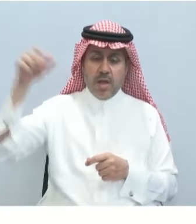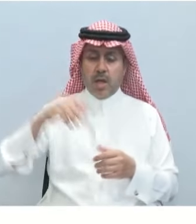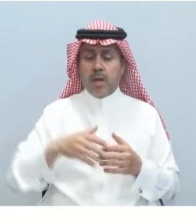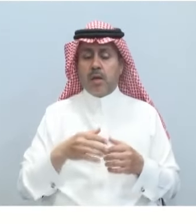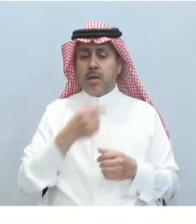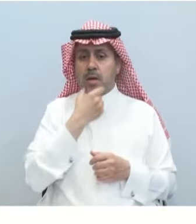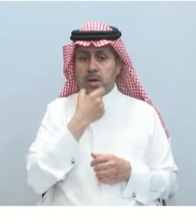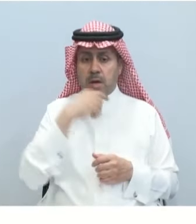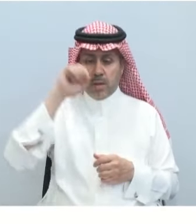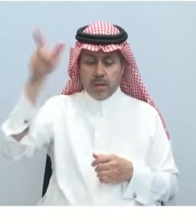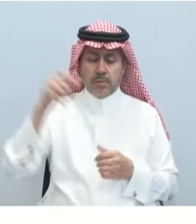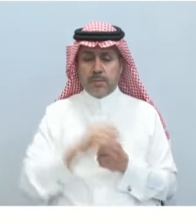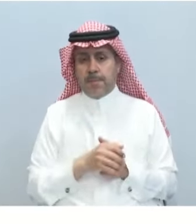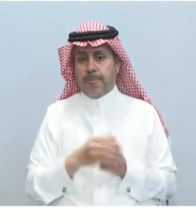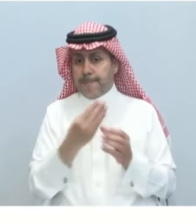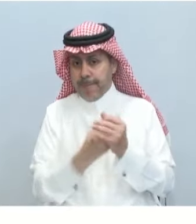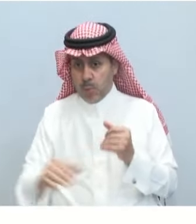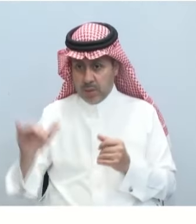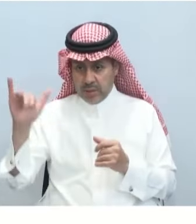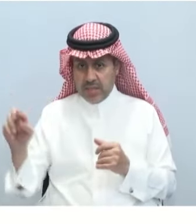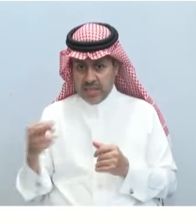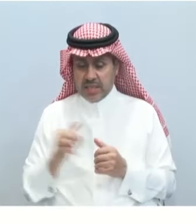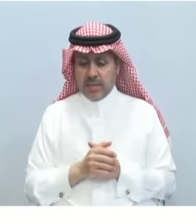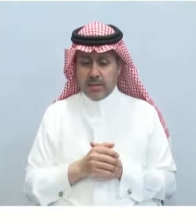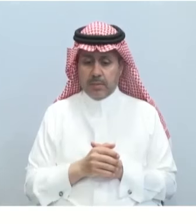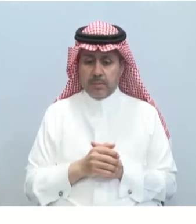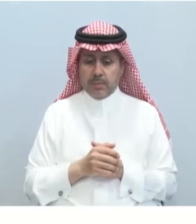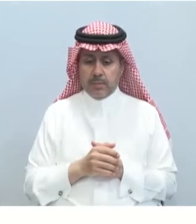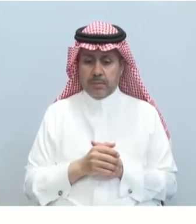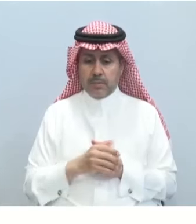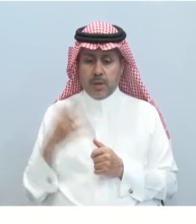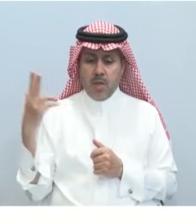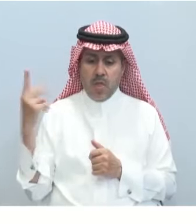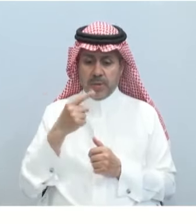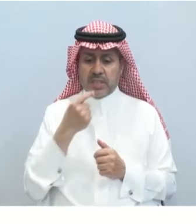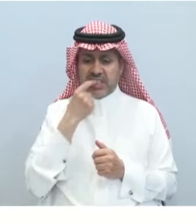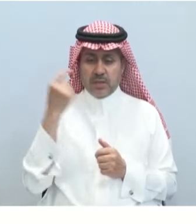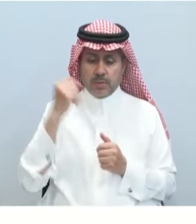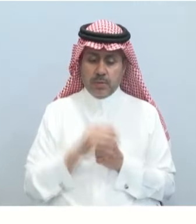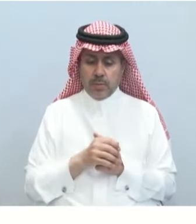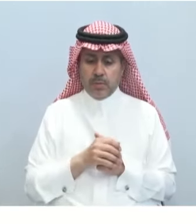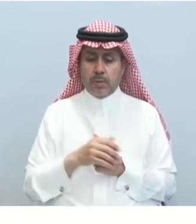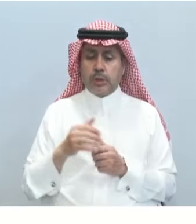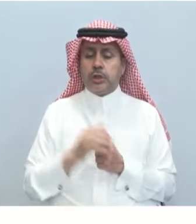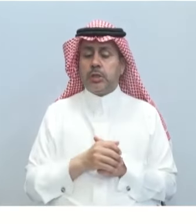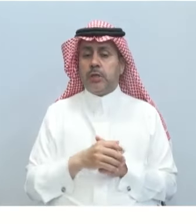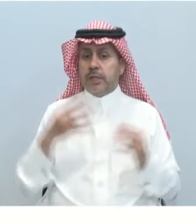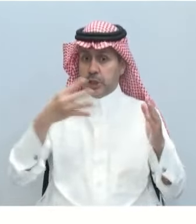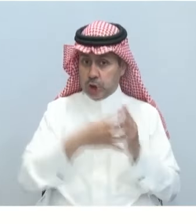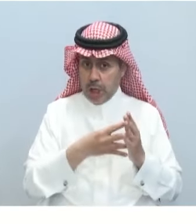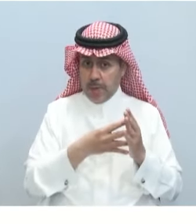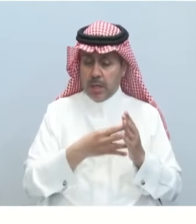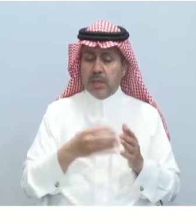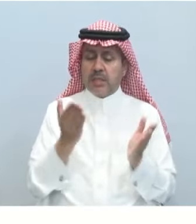ابنهما يزيد ذو الثام عش ربيعا قد صدر قبوله في احدى الجامعات بمدينه الرياض ومن الصعب